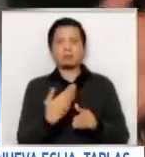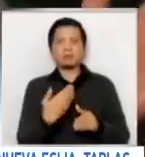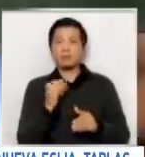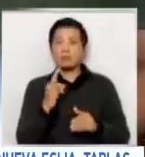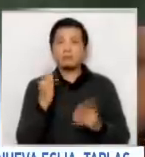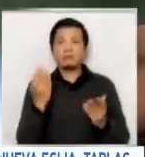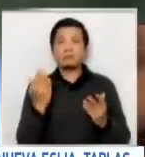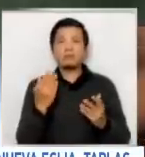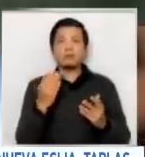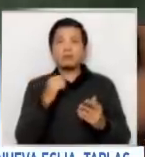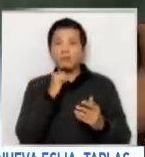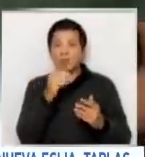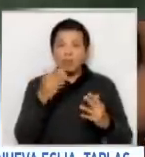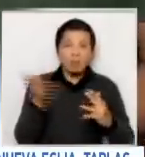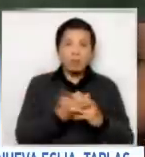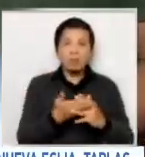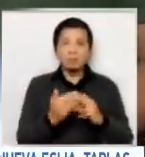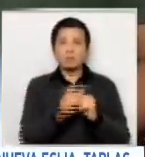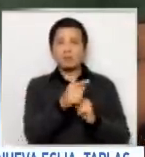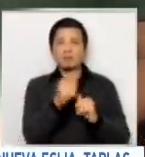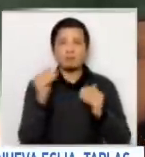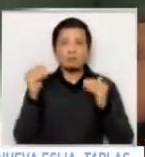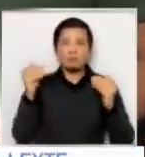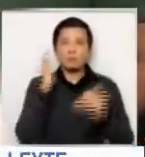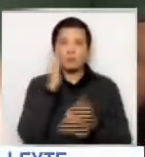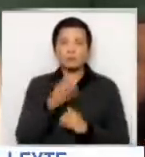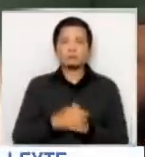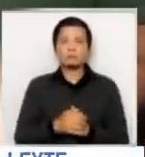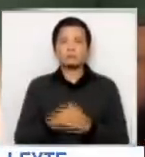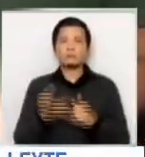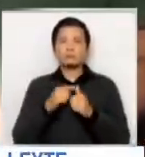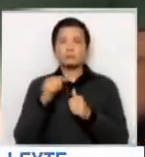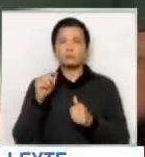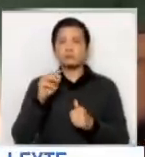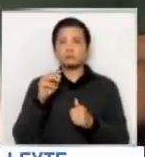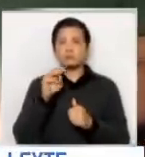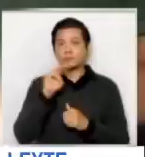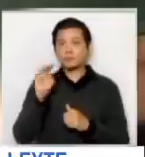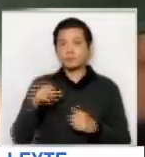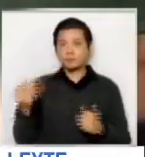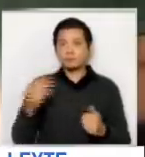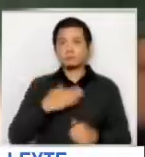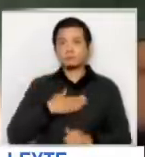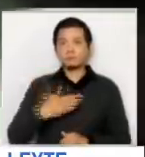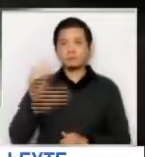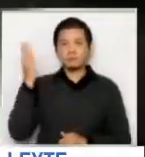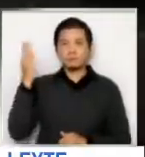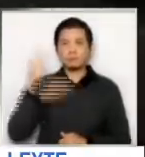kanila. Itong unang balita sa Maynila, Jonathan Andal, buong puso para sa Pilipino.